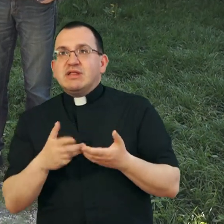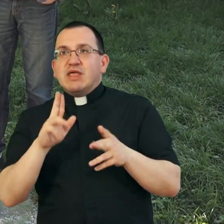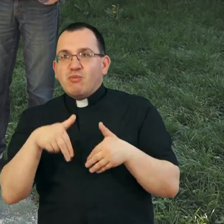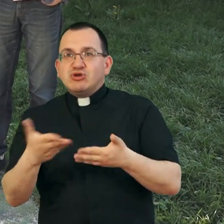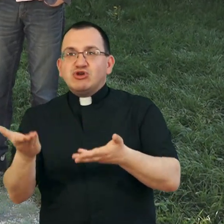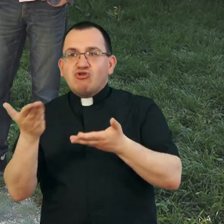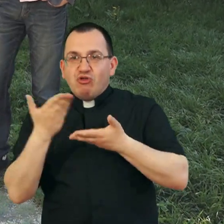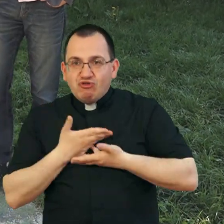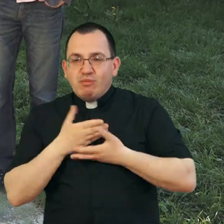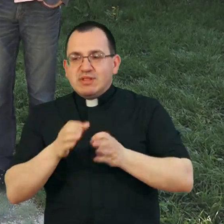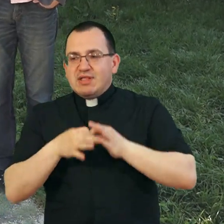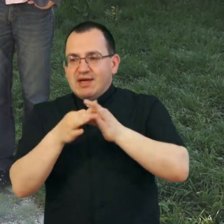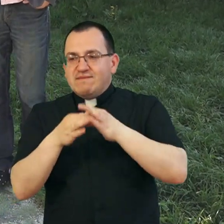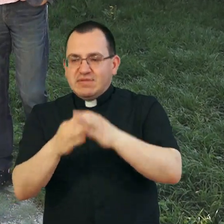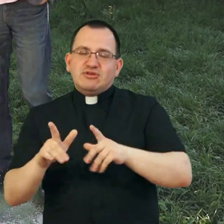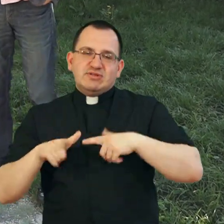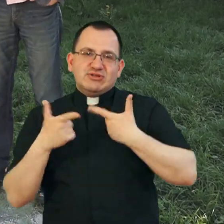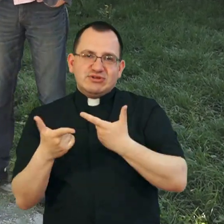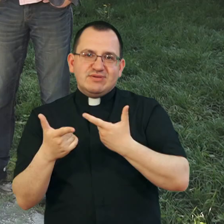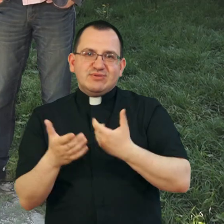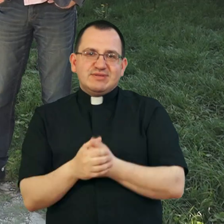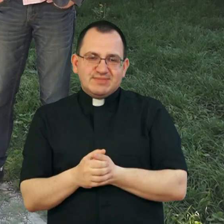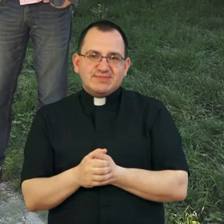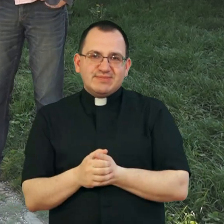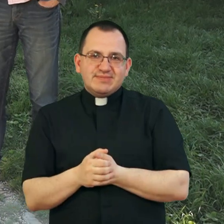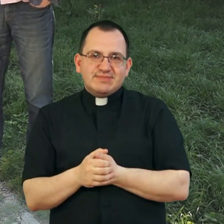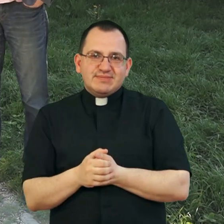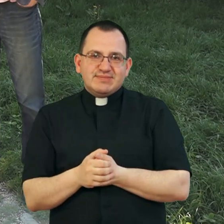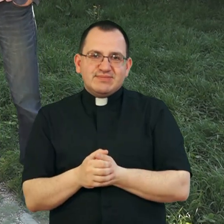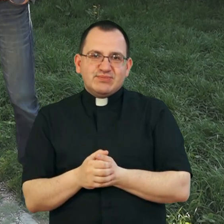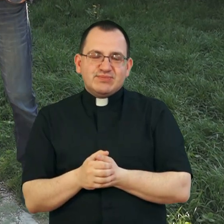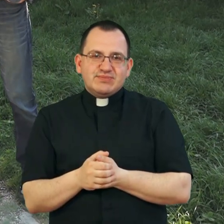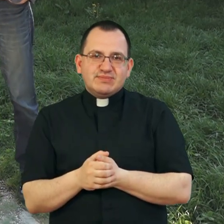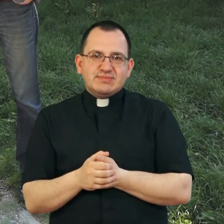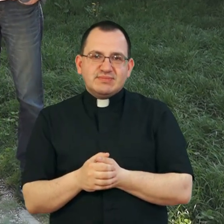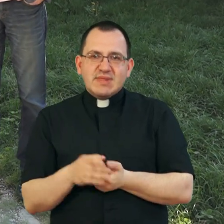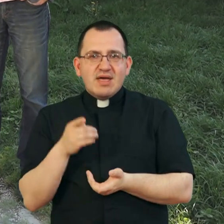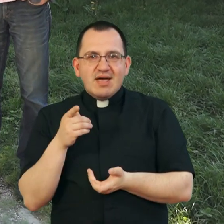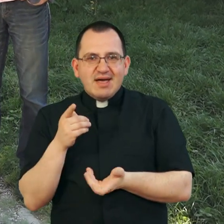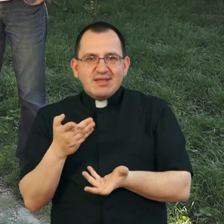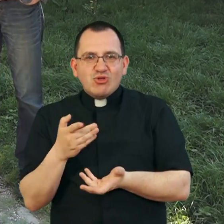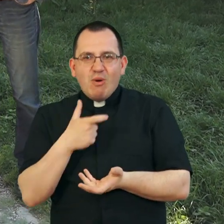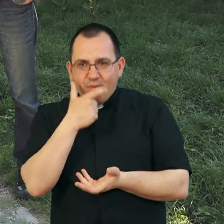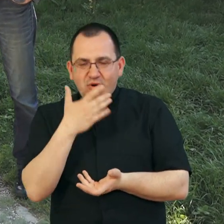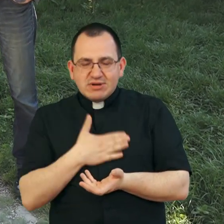jedna razmjena koja nije matematički baš točna, ali evo, to je Božja logika.